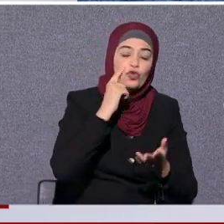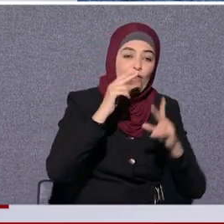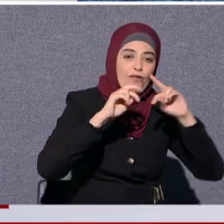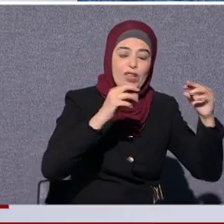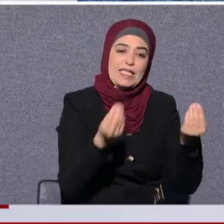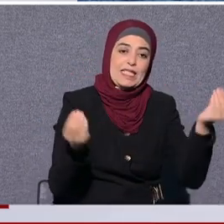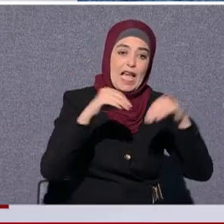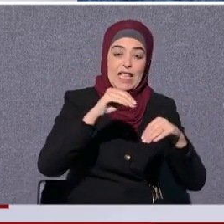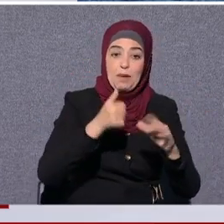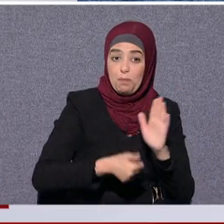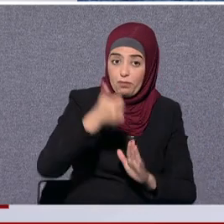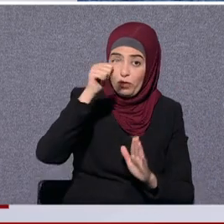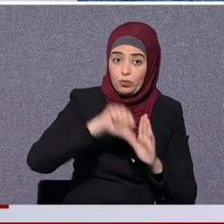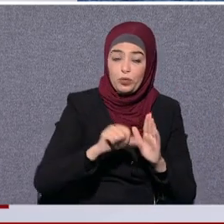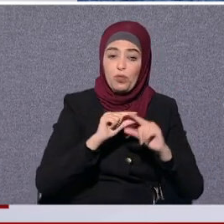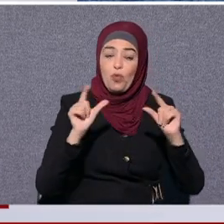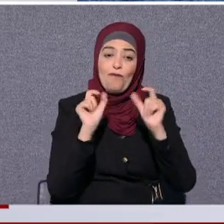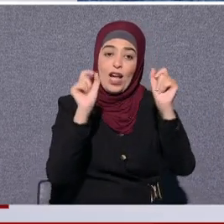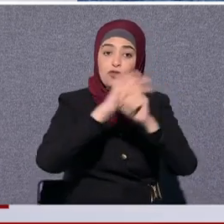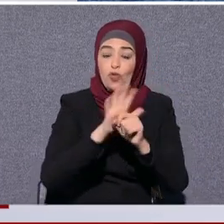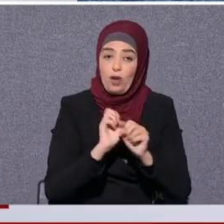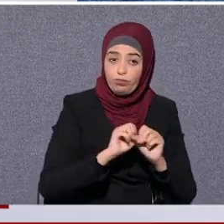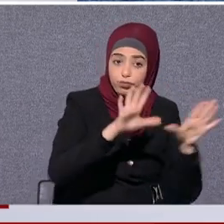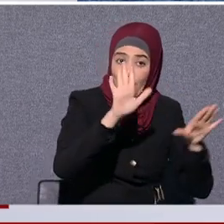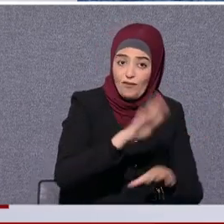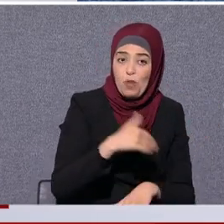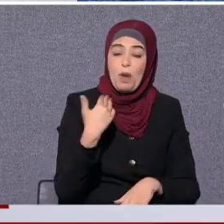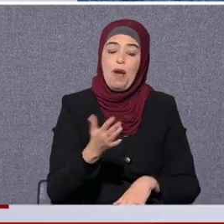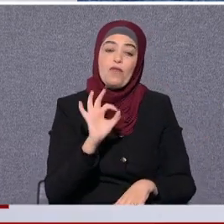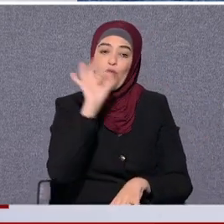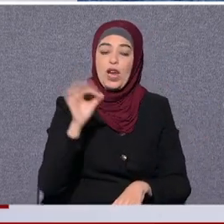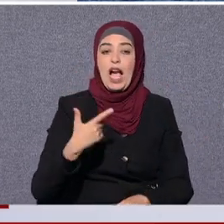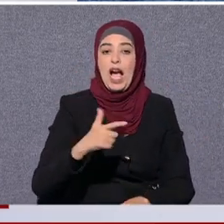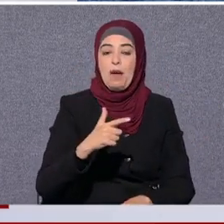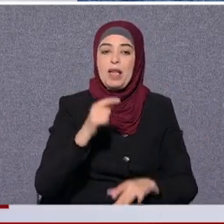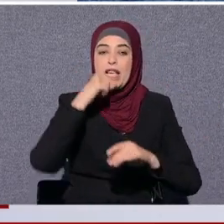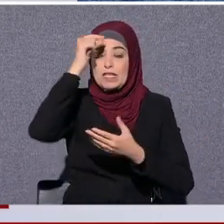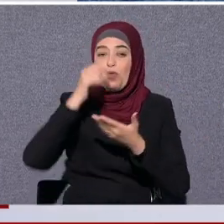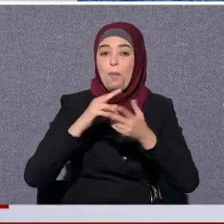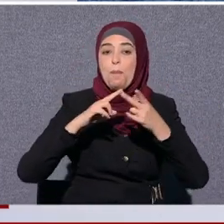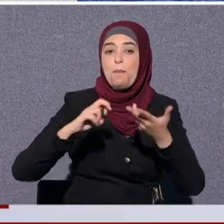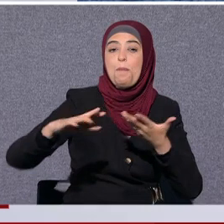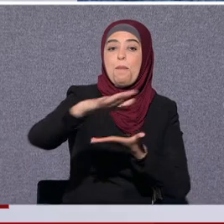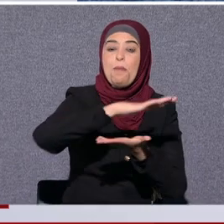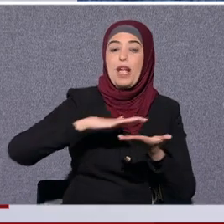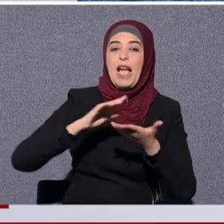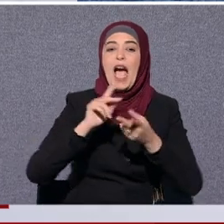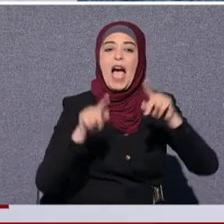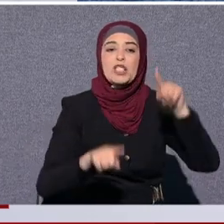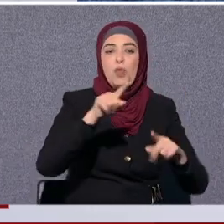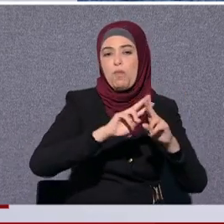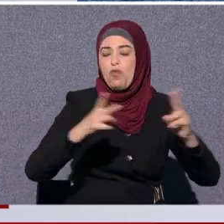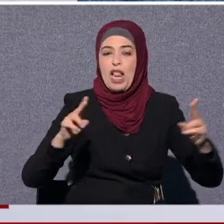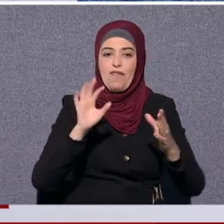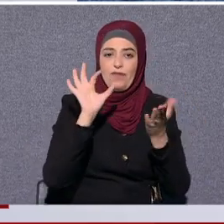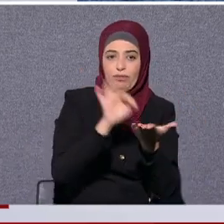من أجل التحقق من هذه العينات ومن تحقق، هي عبارة عن مسح ميداني وعينات عشوائية للتأكد